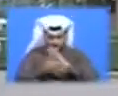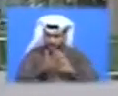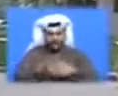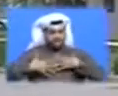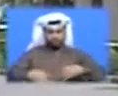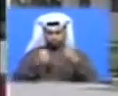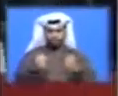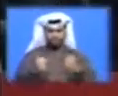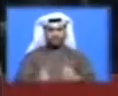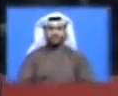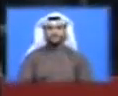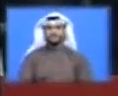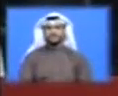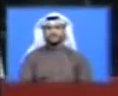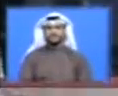السيطرة.